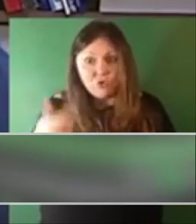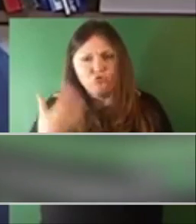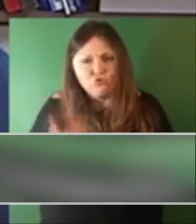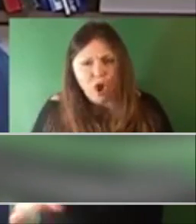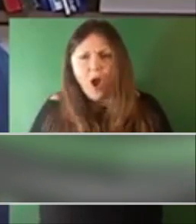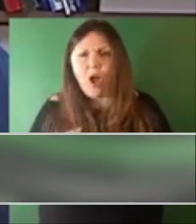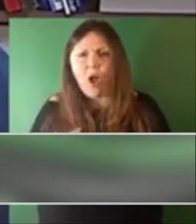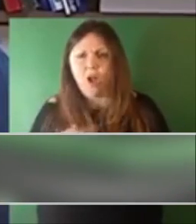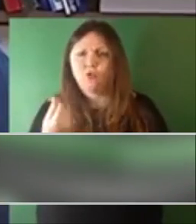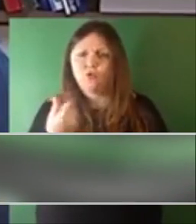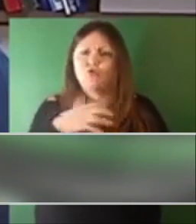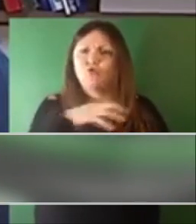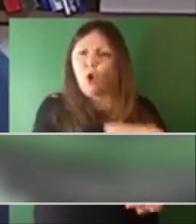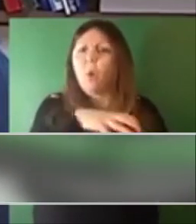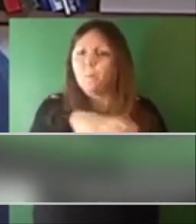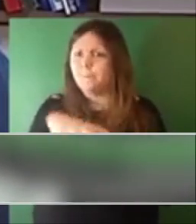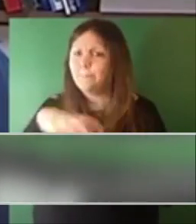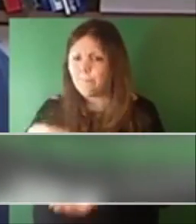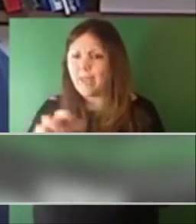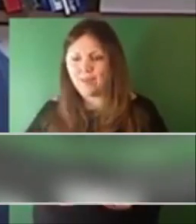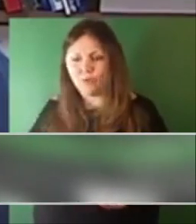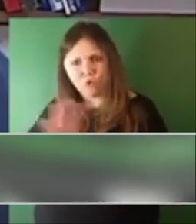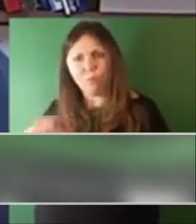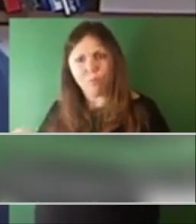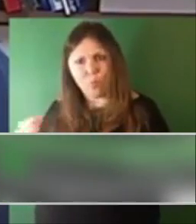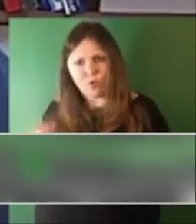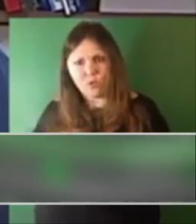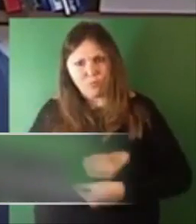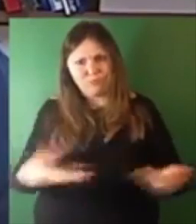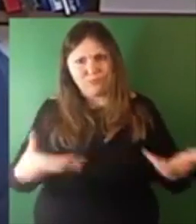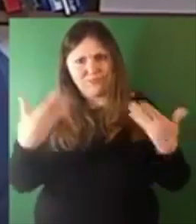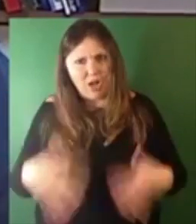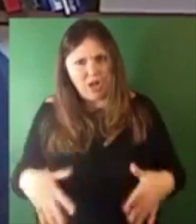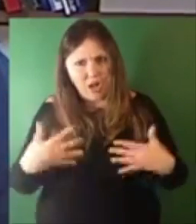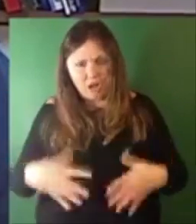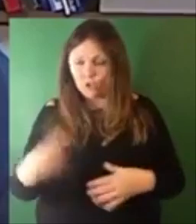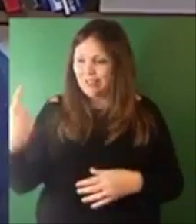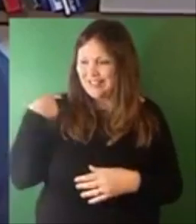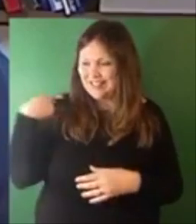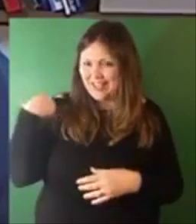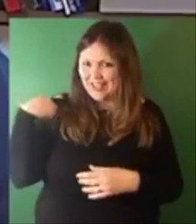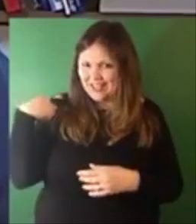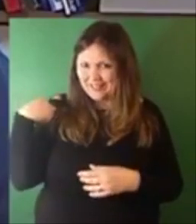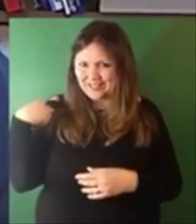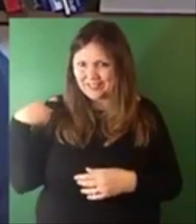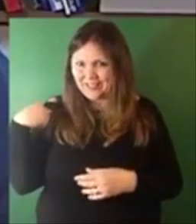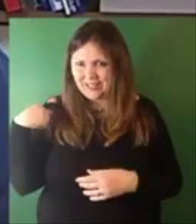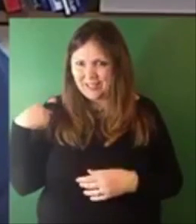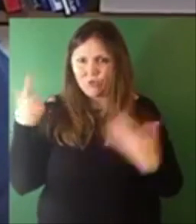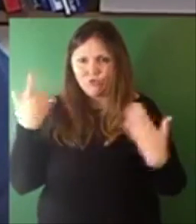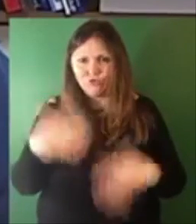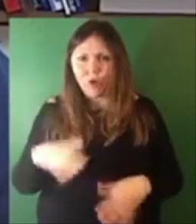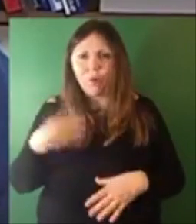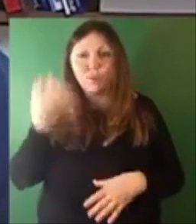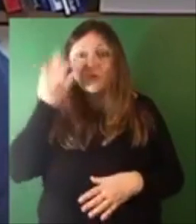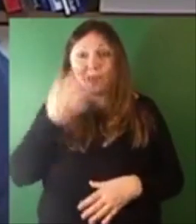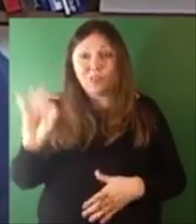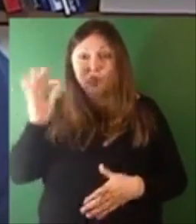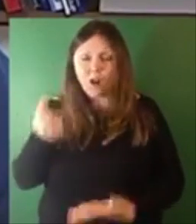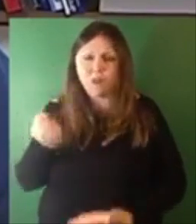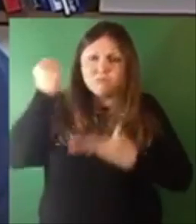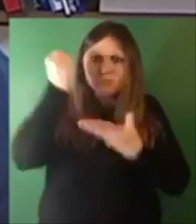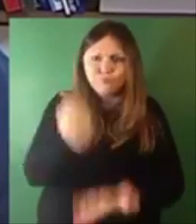destinate somme importantissime dalla Regione Puglia. Ieri abbiamo fatto uno stanziamento speciale di 11